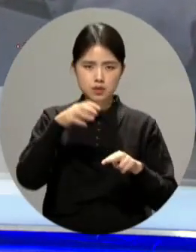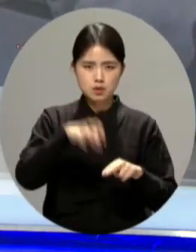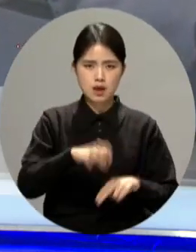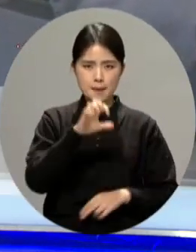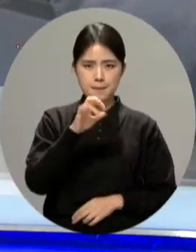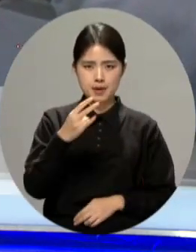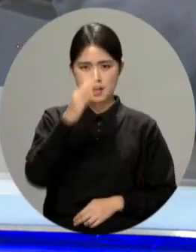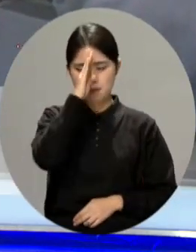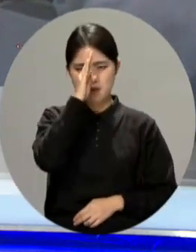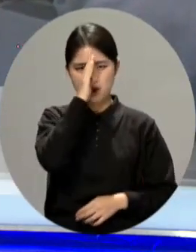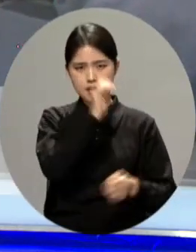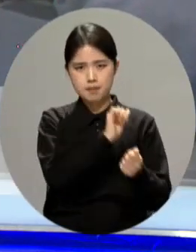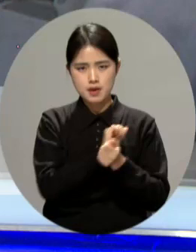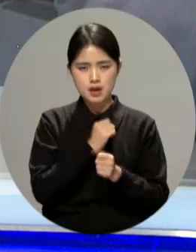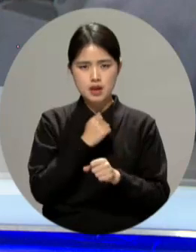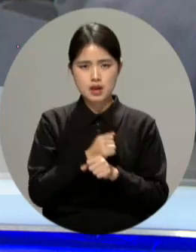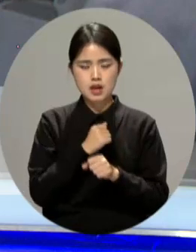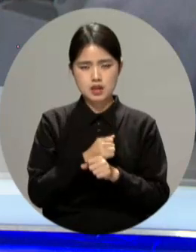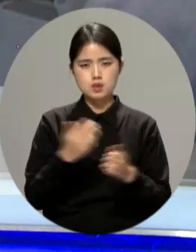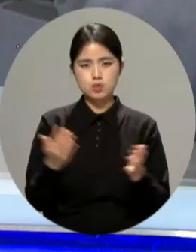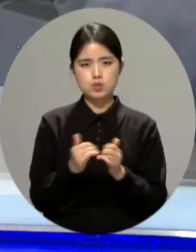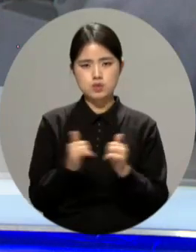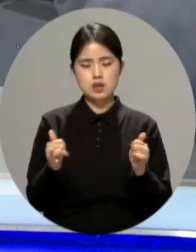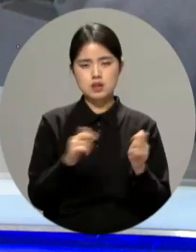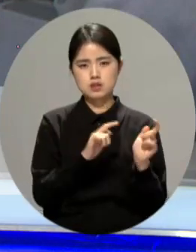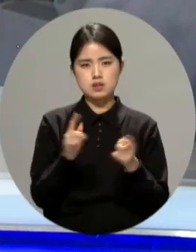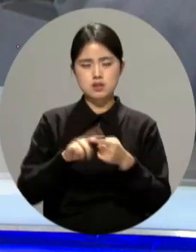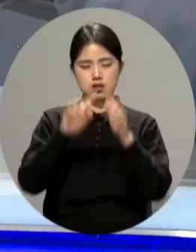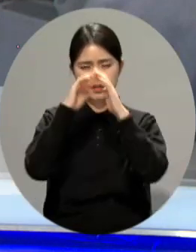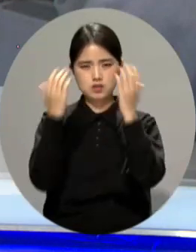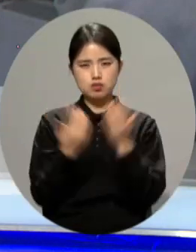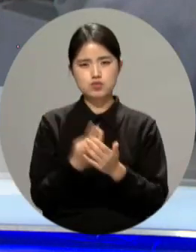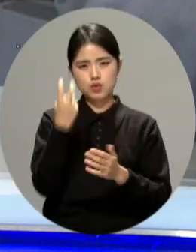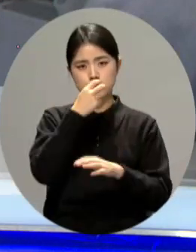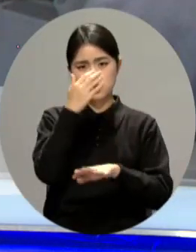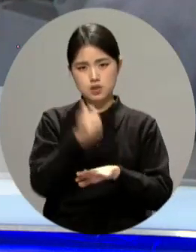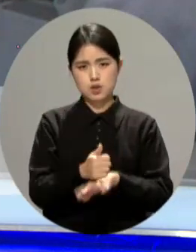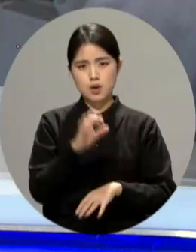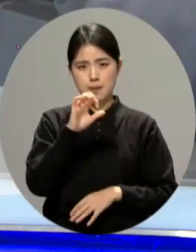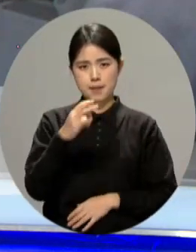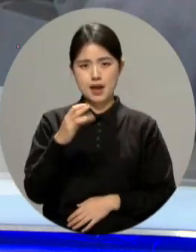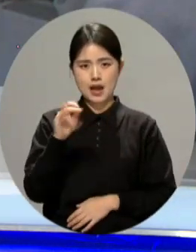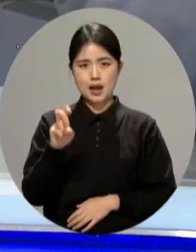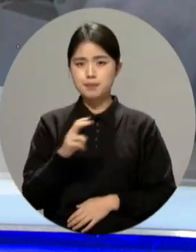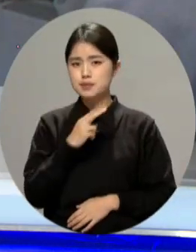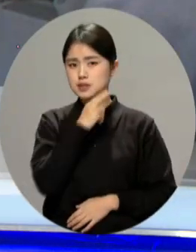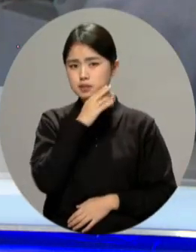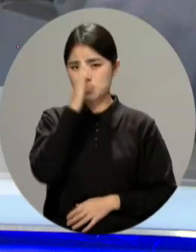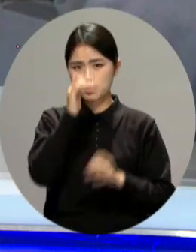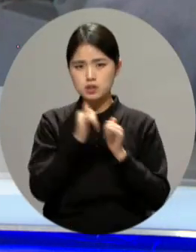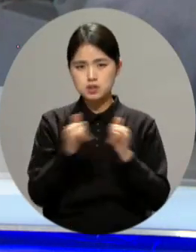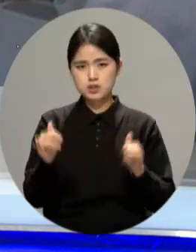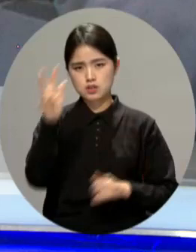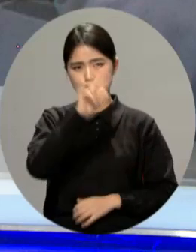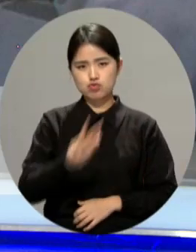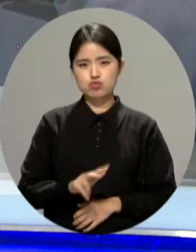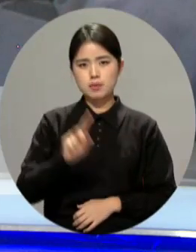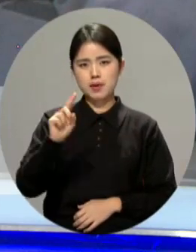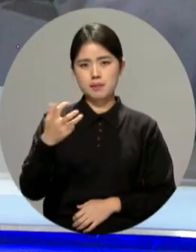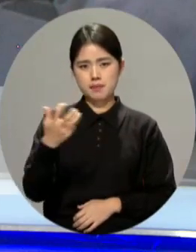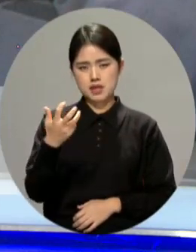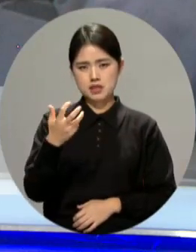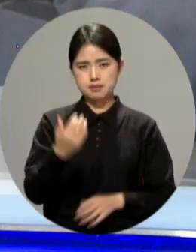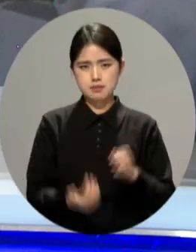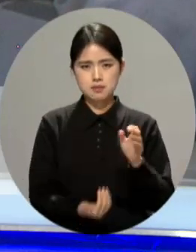노출된 급식 노동자를 대상으로 한 전수검사 결과인데요. 폐암 의심 환자는 전국적으로 180여 명,